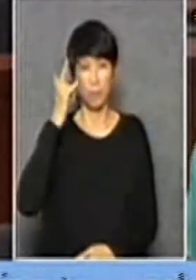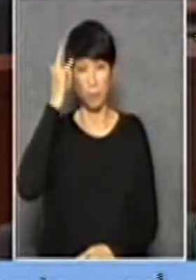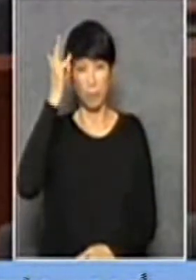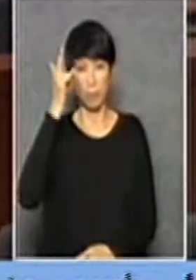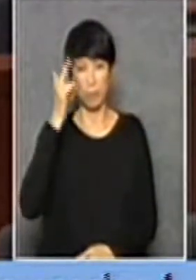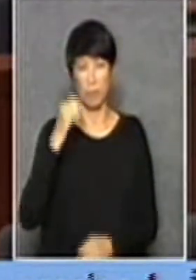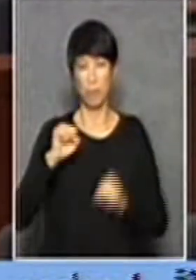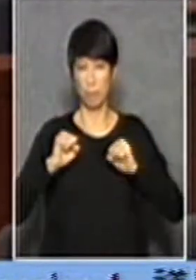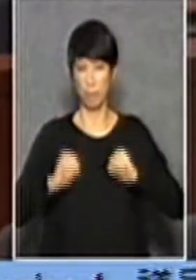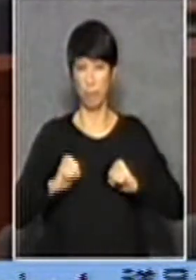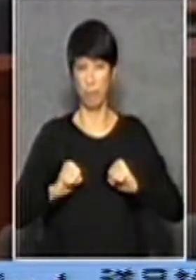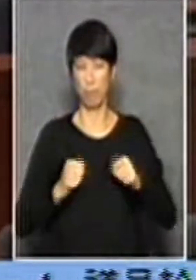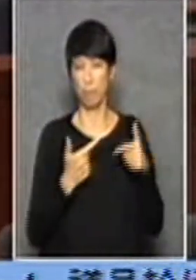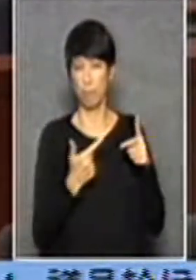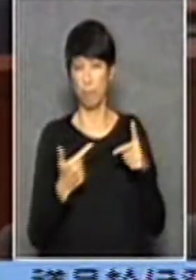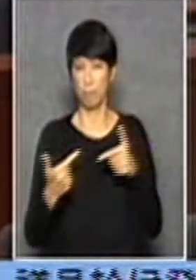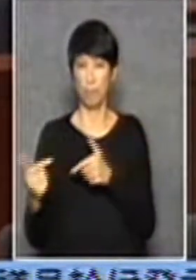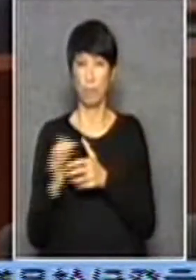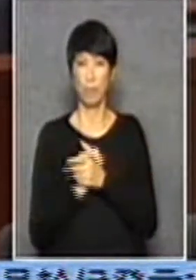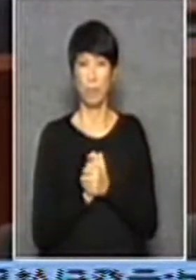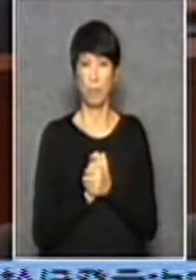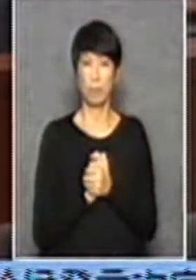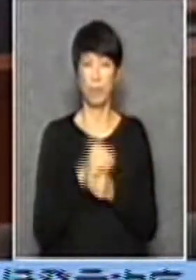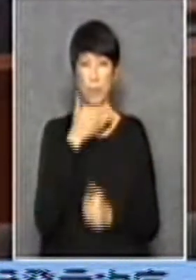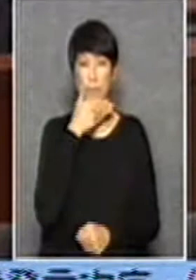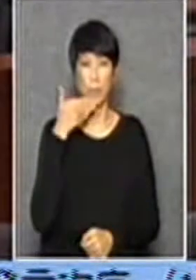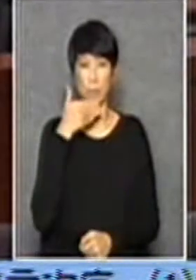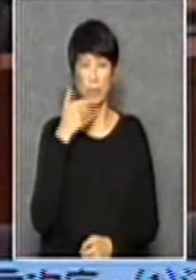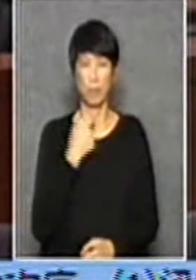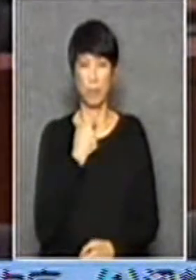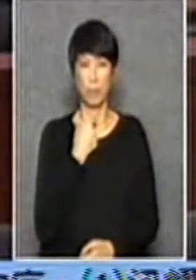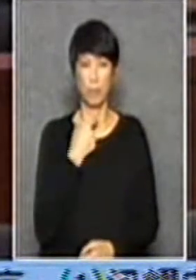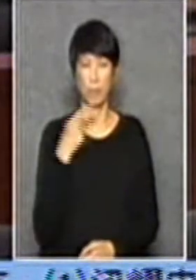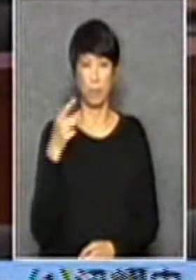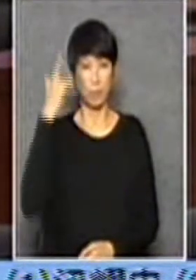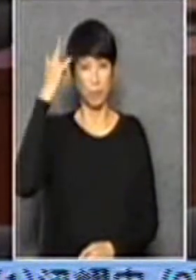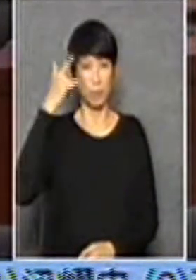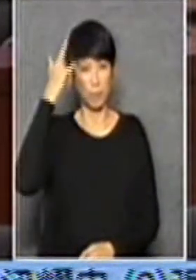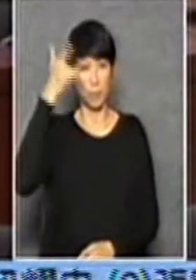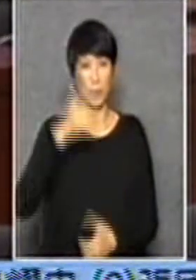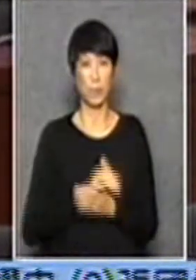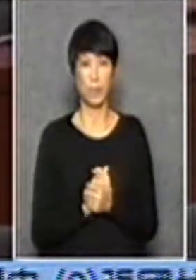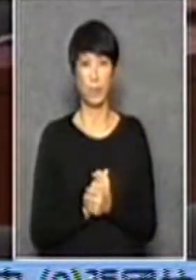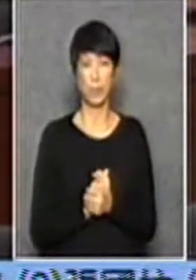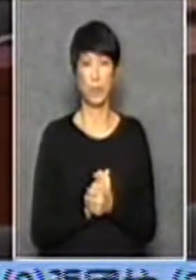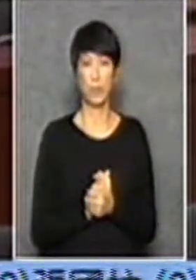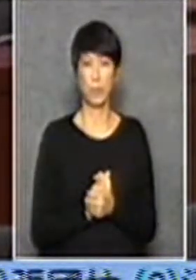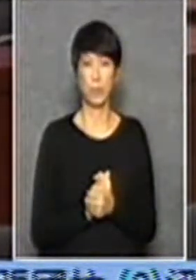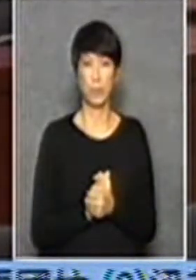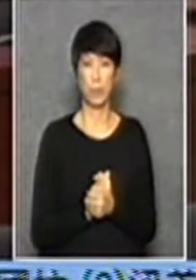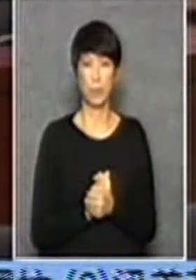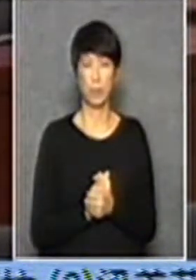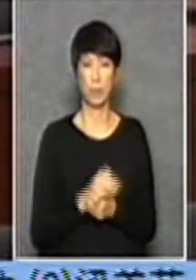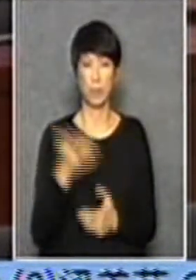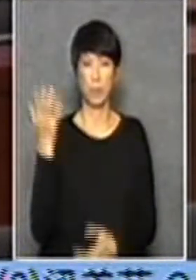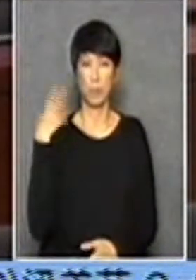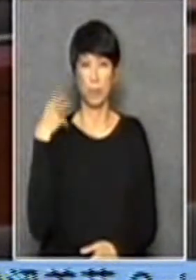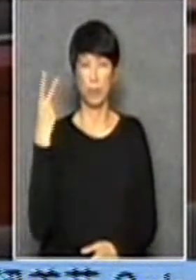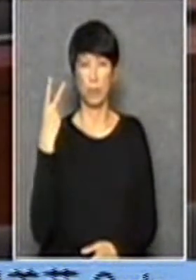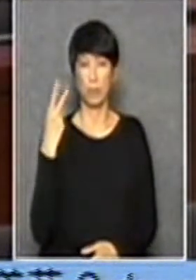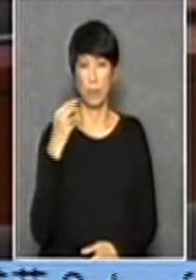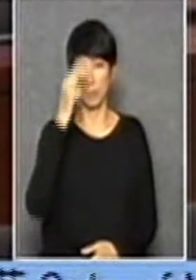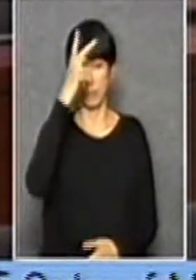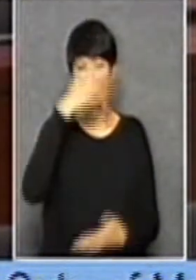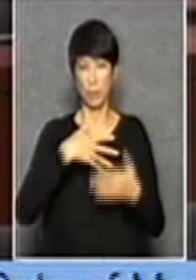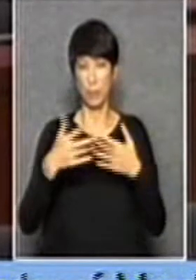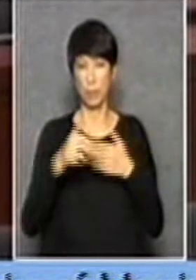要坚持下去，年轻人需要的就是一个梦想。前日政制事务委员会